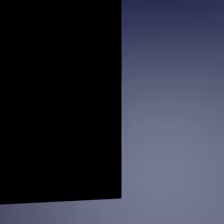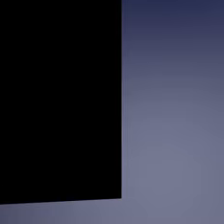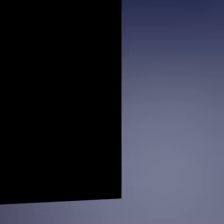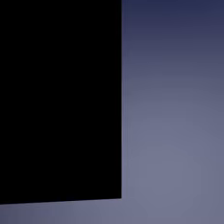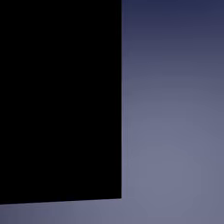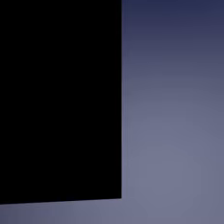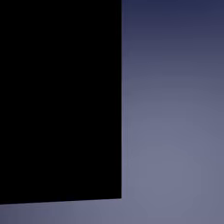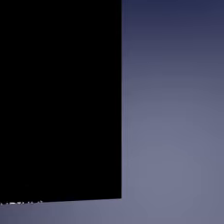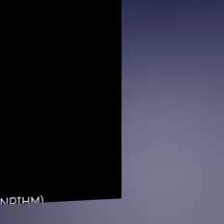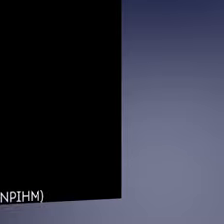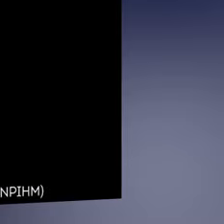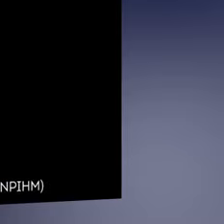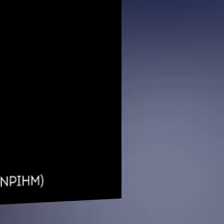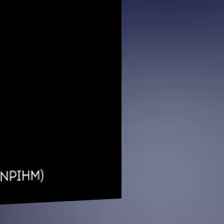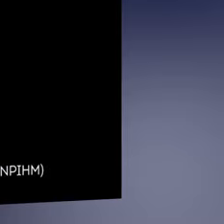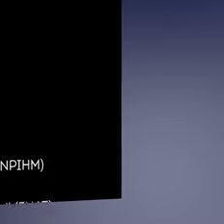accompagnantes